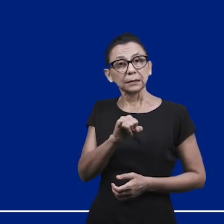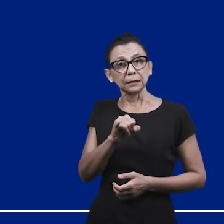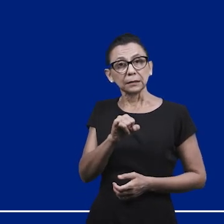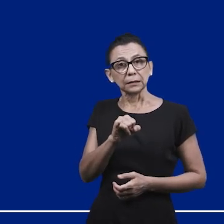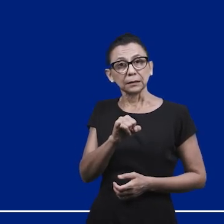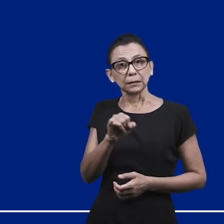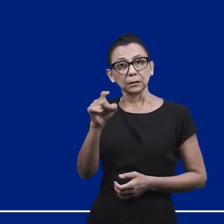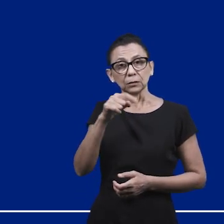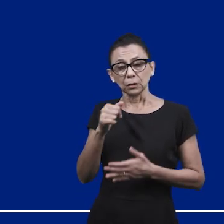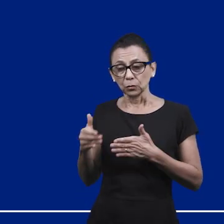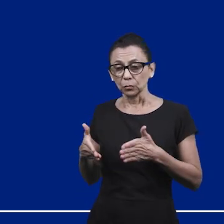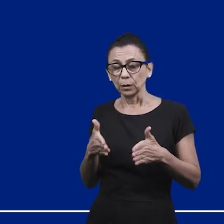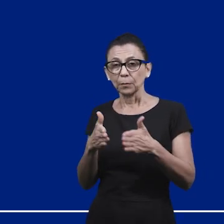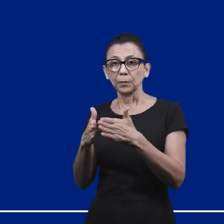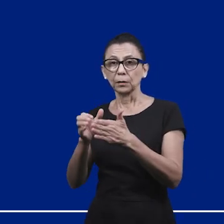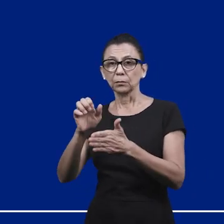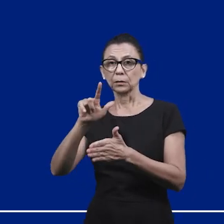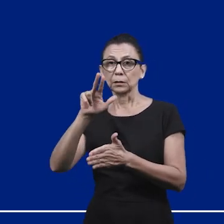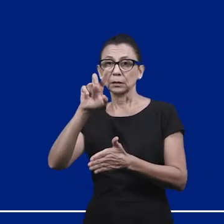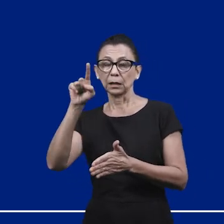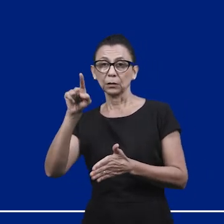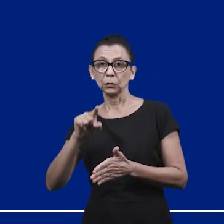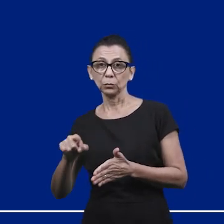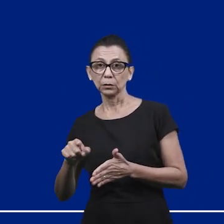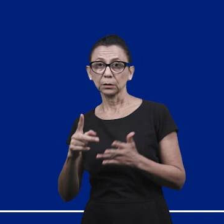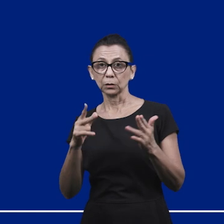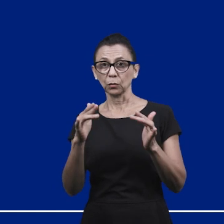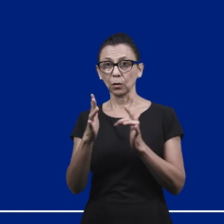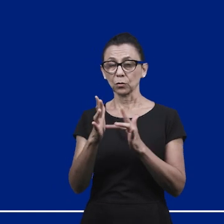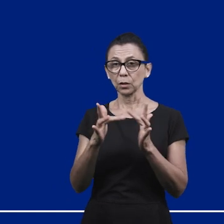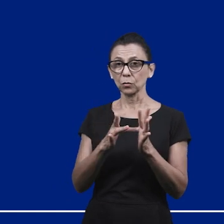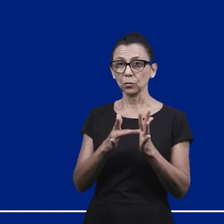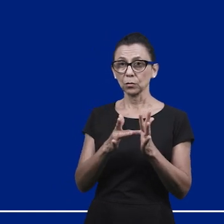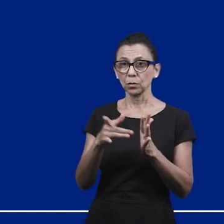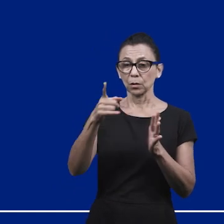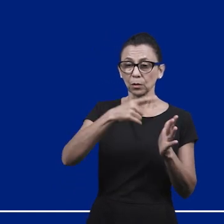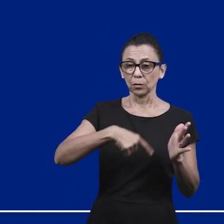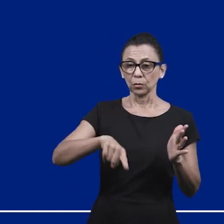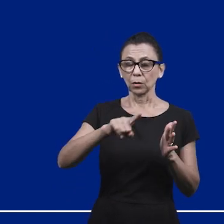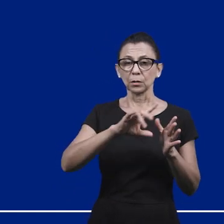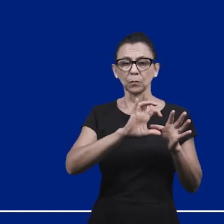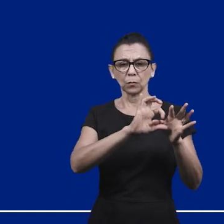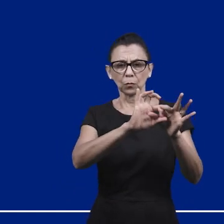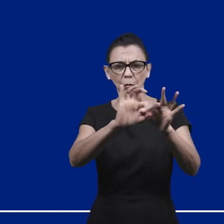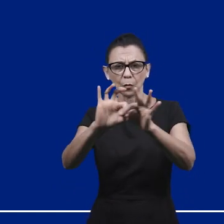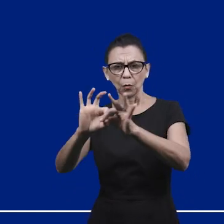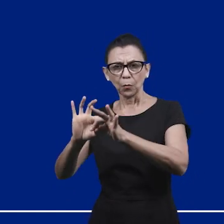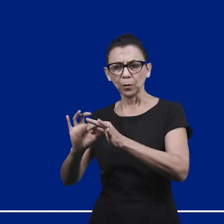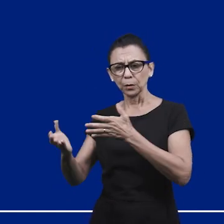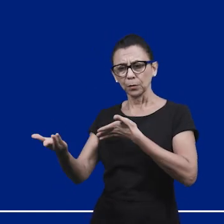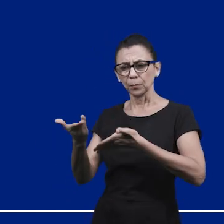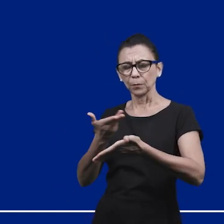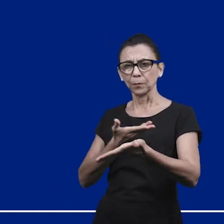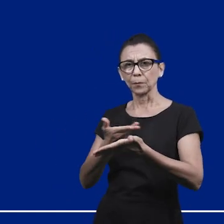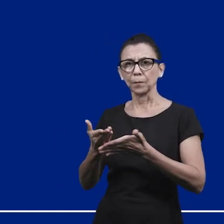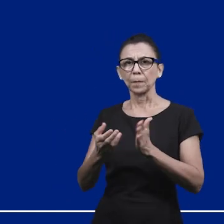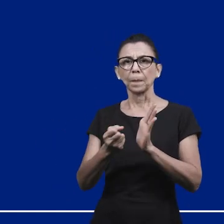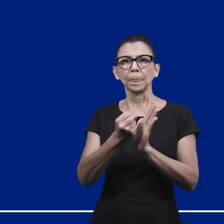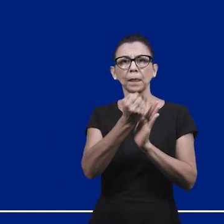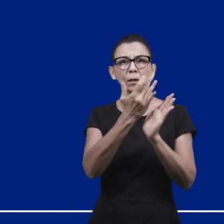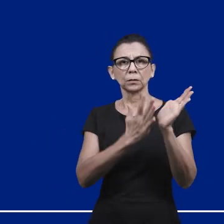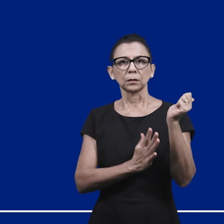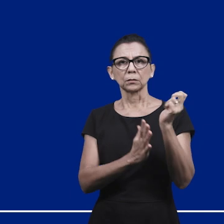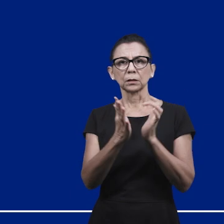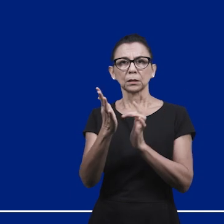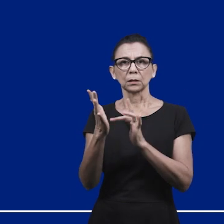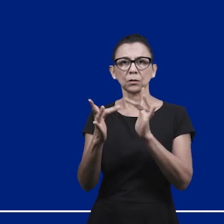7. Jean 1, 7. Mais si nous marchons dans la lumière, comme lui, il est dans la lumière, nous avons la